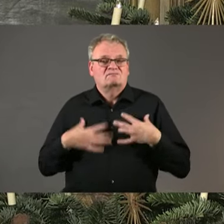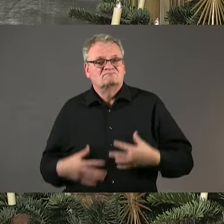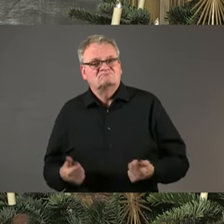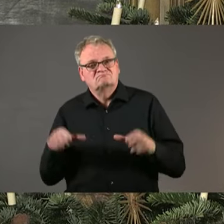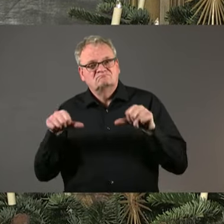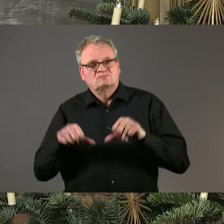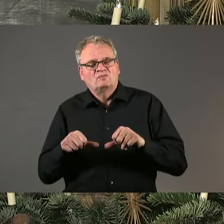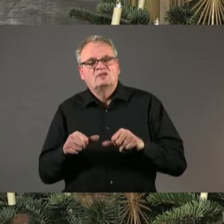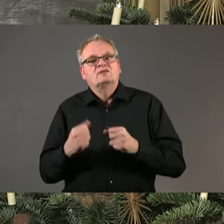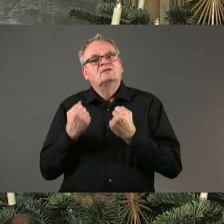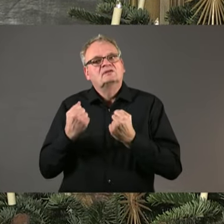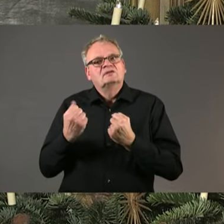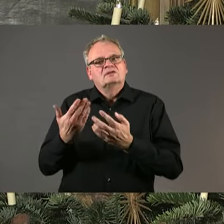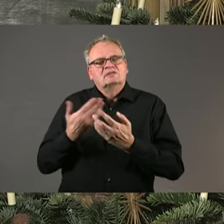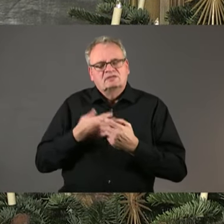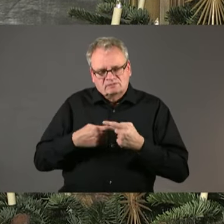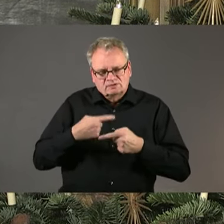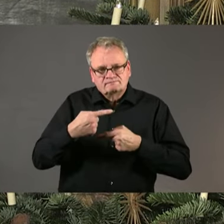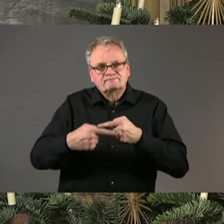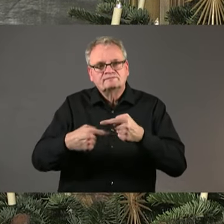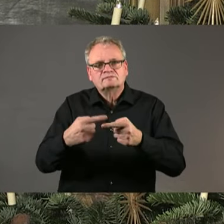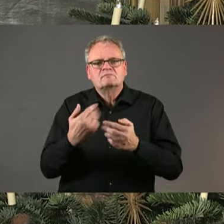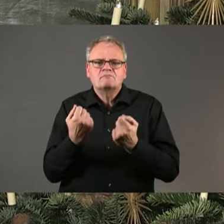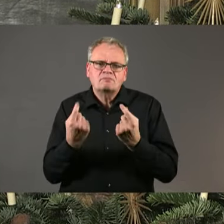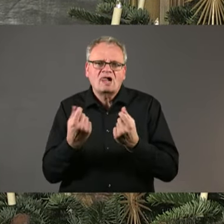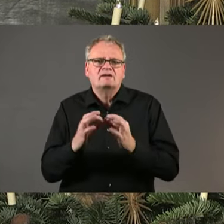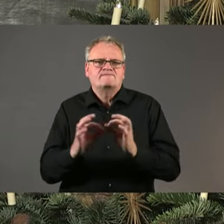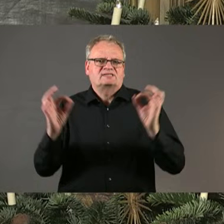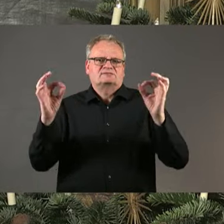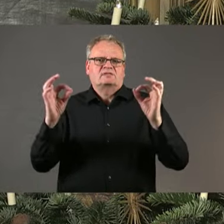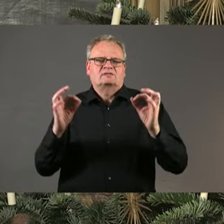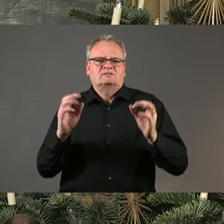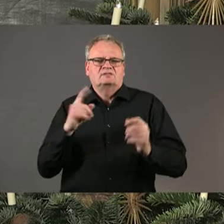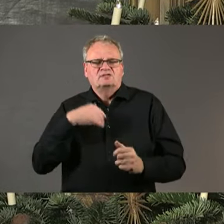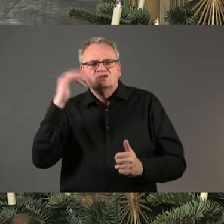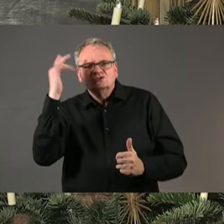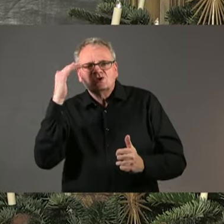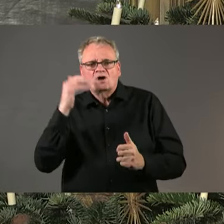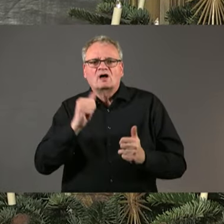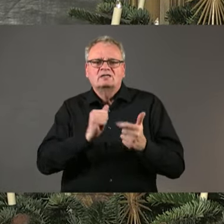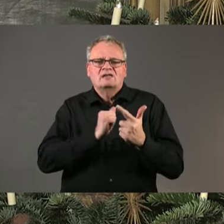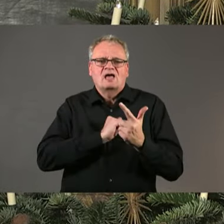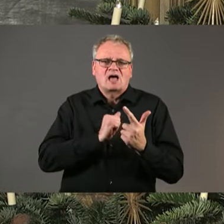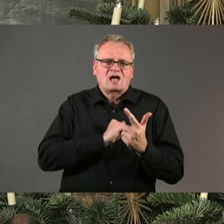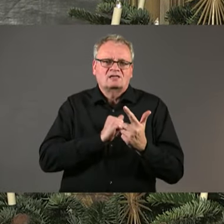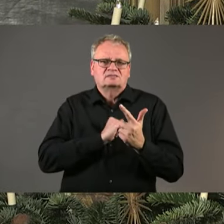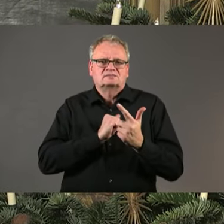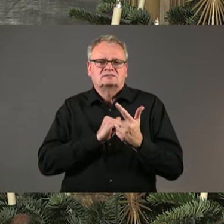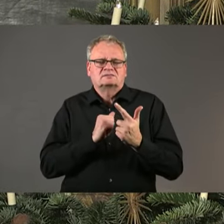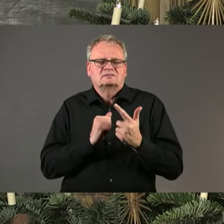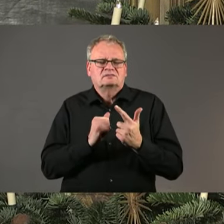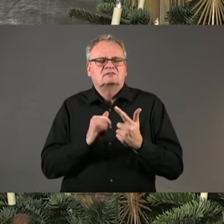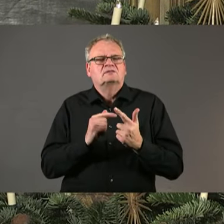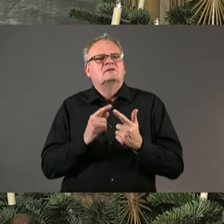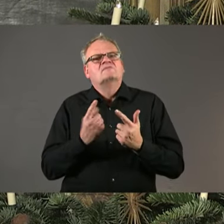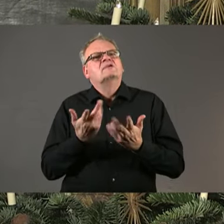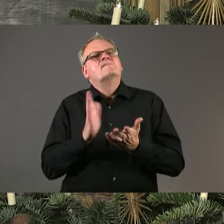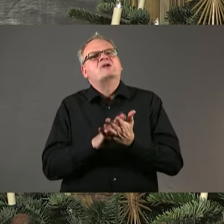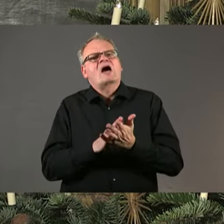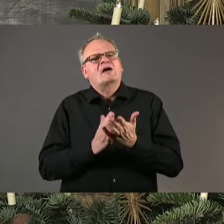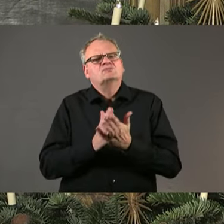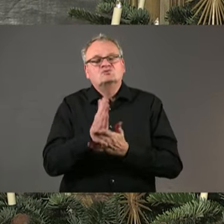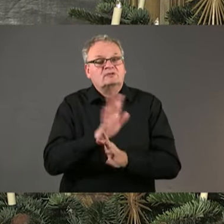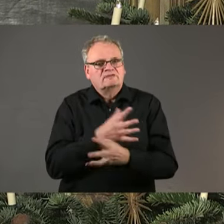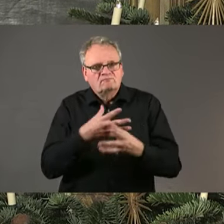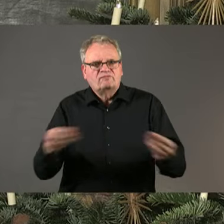und Zuversicht, damit es mir bald wieder besser geht. Und nimm mir meine Sorgen und Ängste, dass ich keine Nachwirkungen durch Corona bekomme.